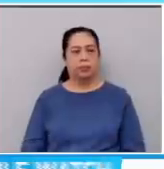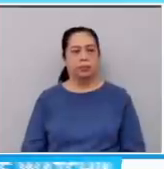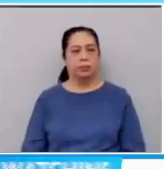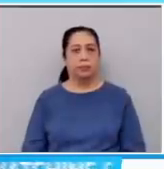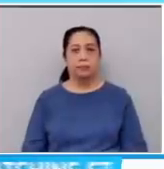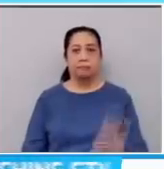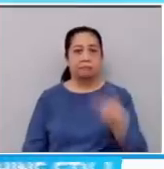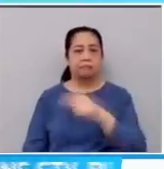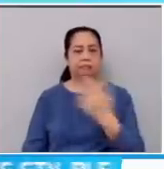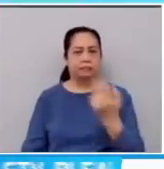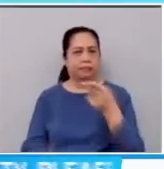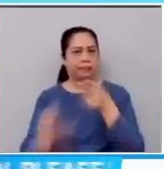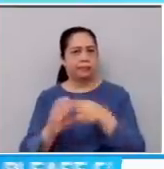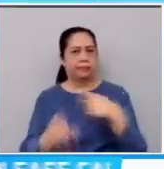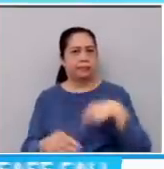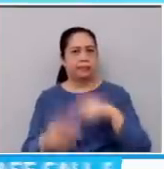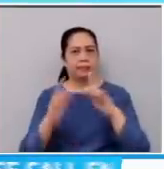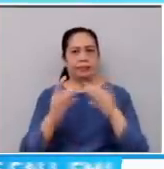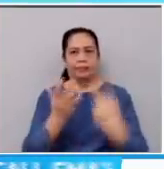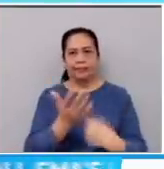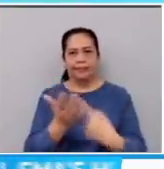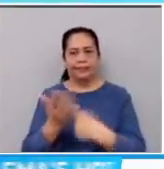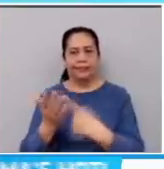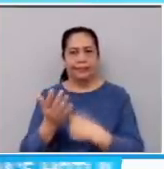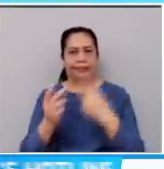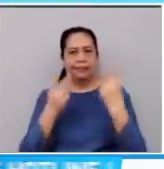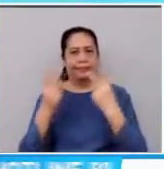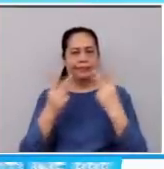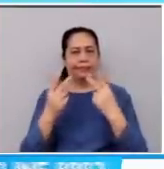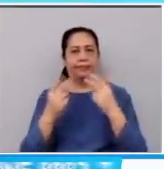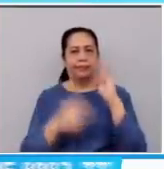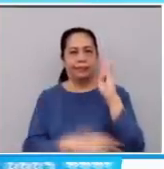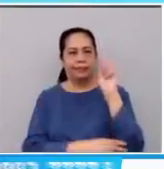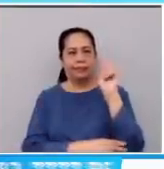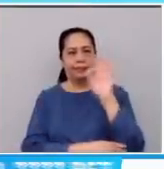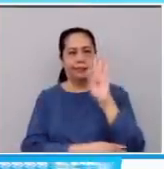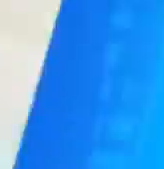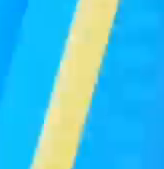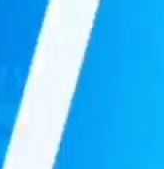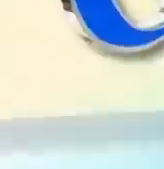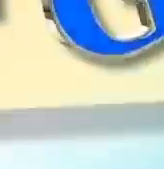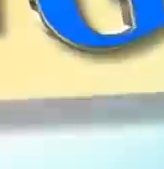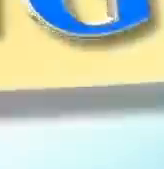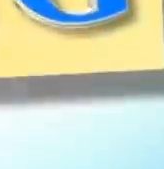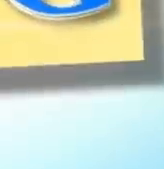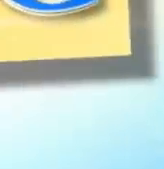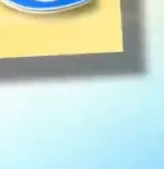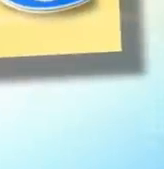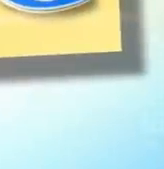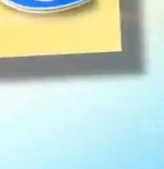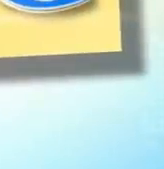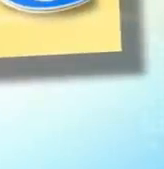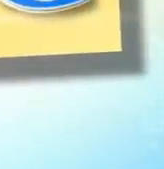makisali sa aming online talakayan. Bisitahin ang Balitang Hali Facebook page at mag-comment.